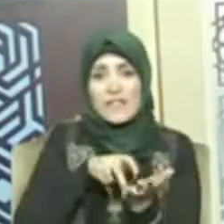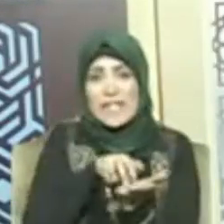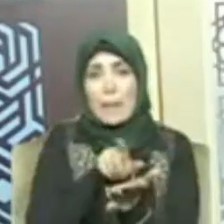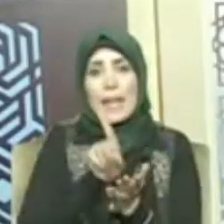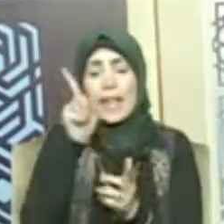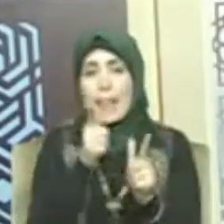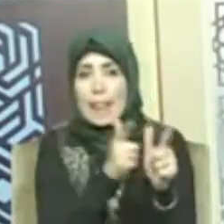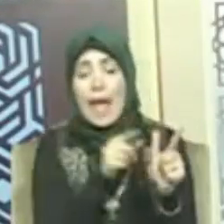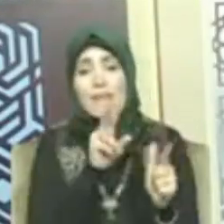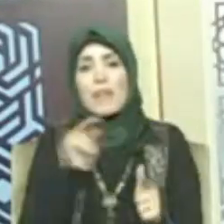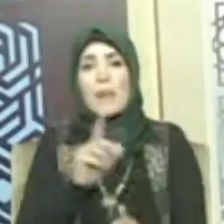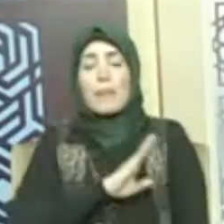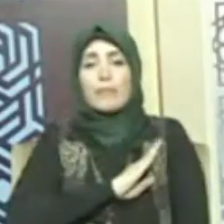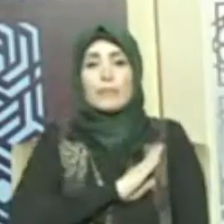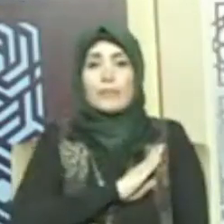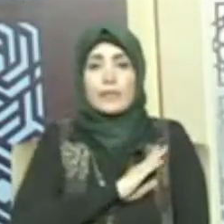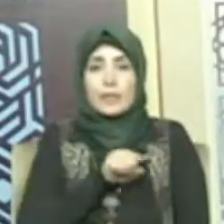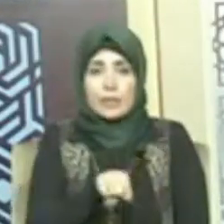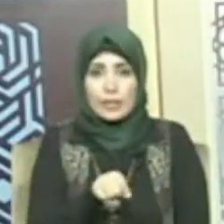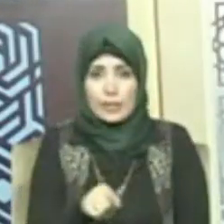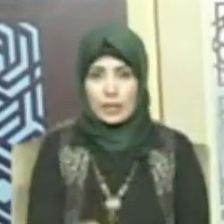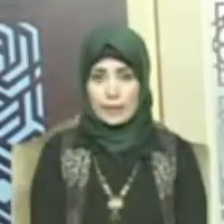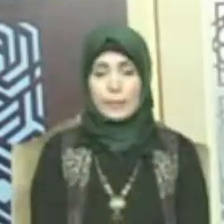ومنها هؤلاء الأبطال